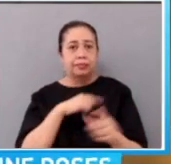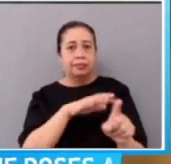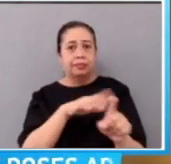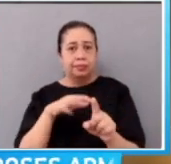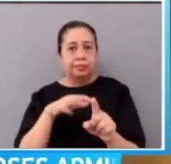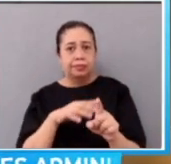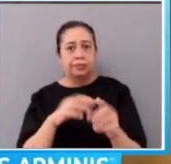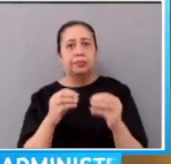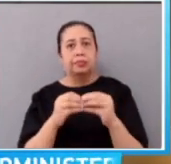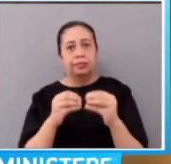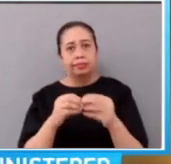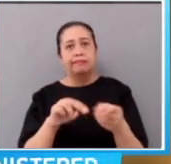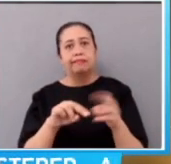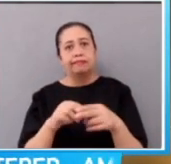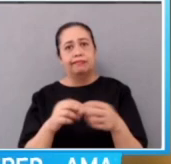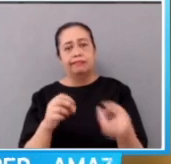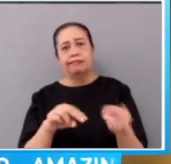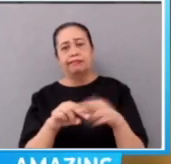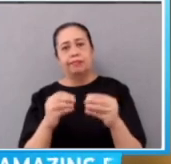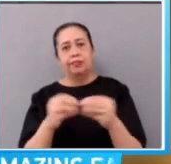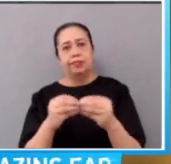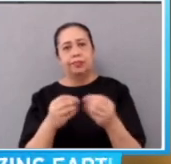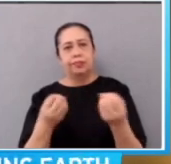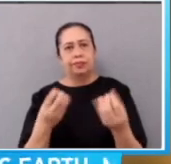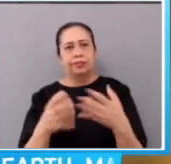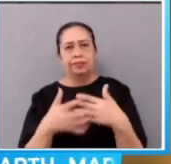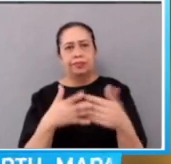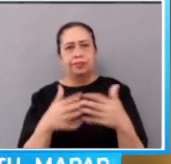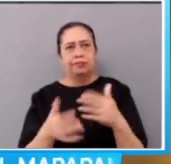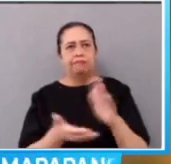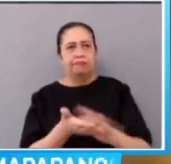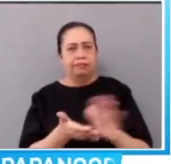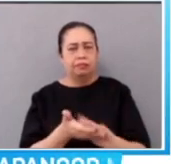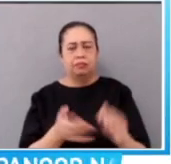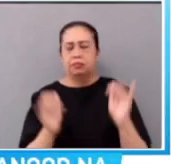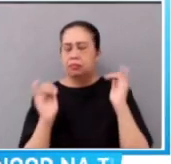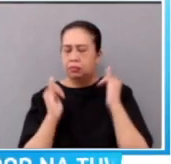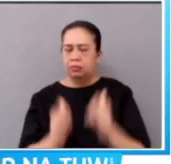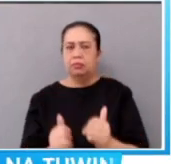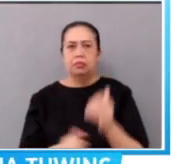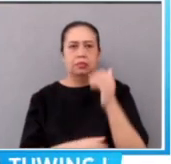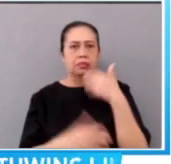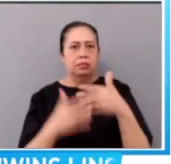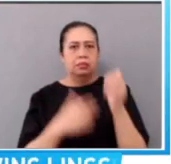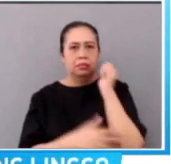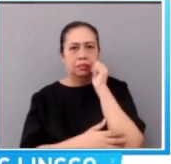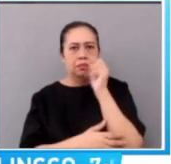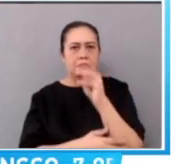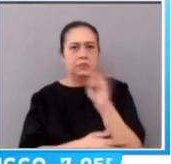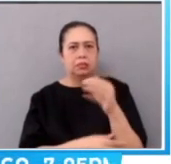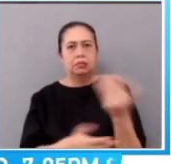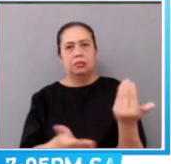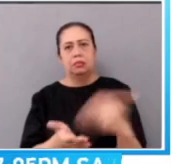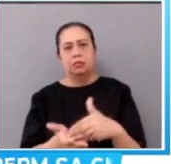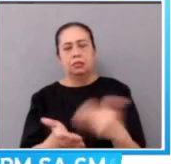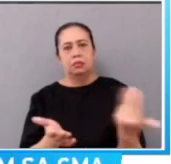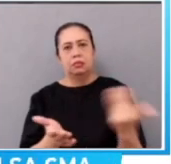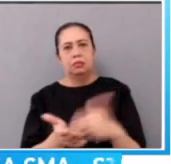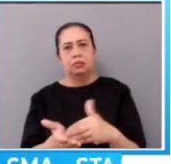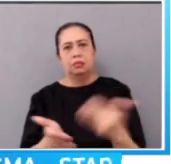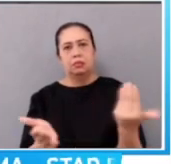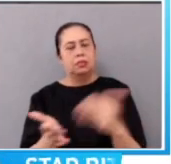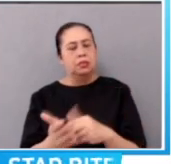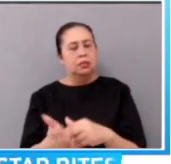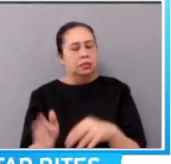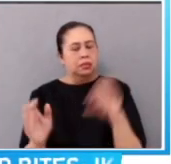lalong dumadami. Kahit ano pong linis namin, kahit araw-araw po, ay paulit-ulit po at pabalik-balik po yung